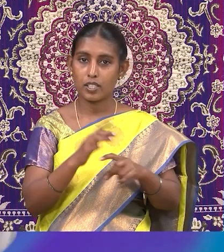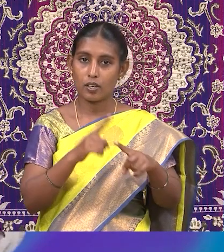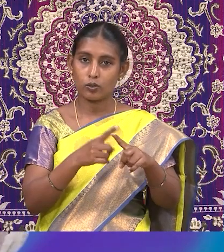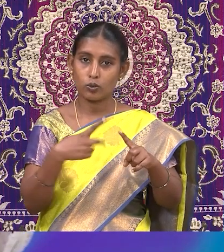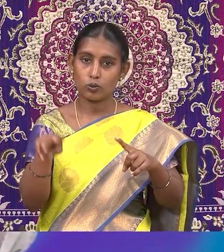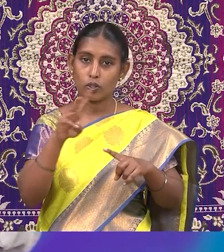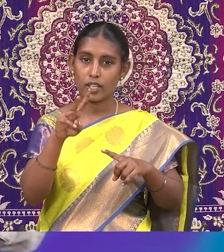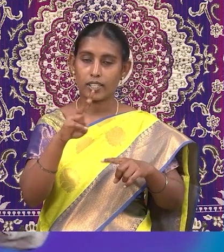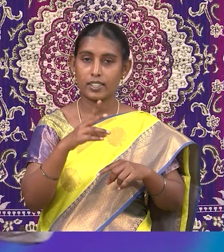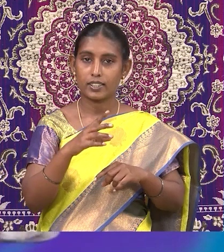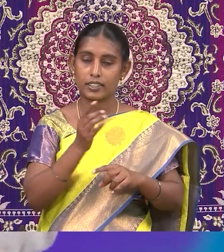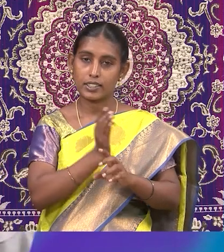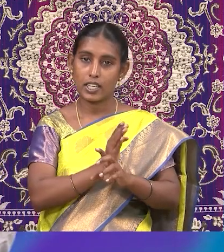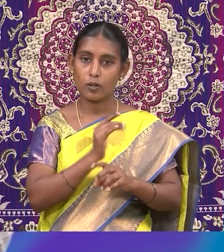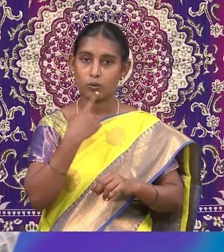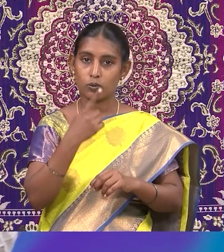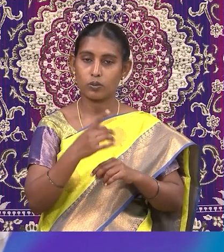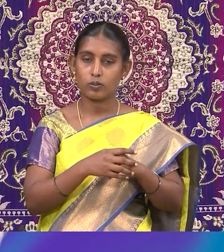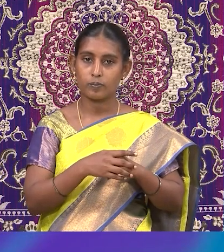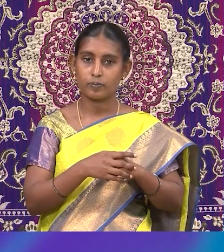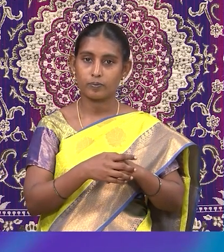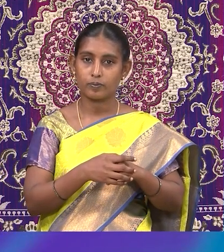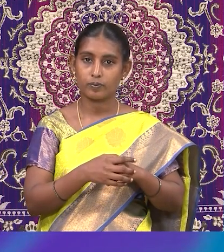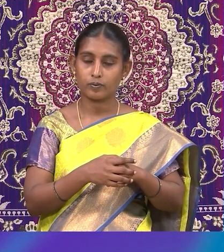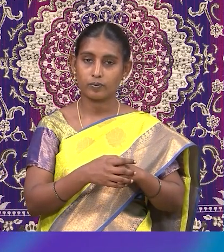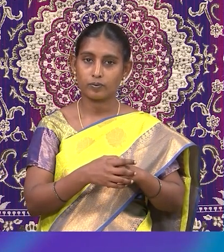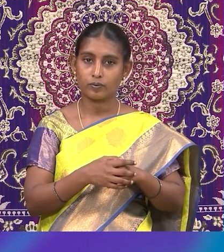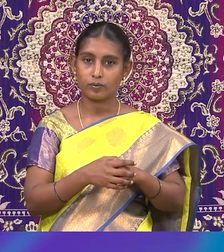/ x²/7. இதை தான் நம்ம பார்த்துருந்தோம்.